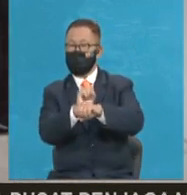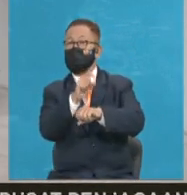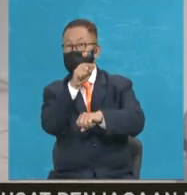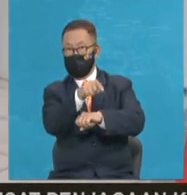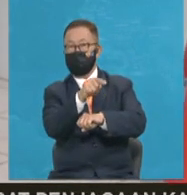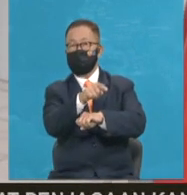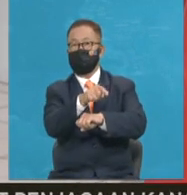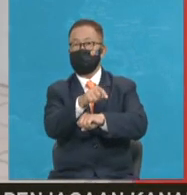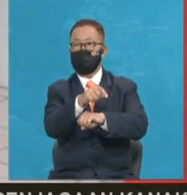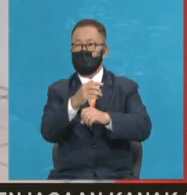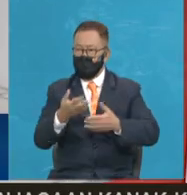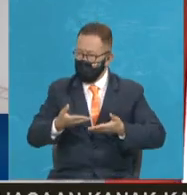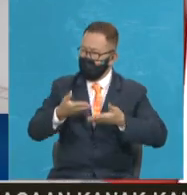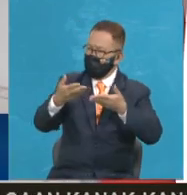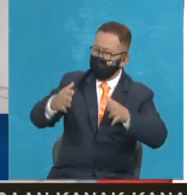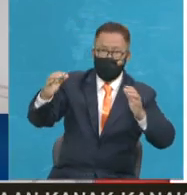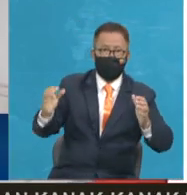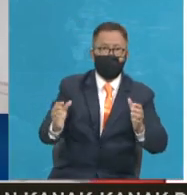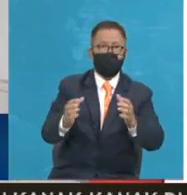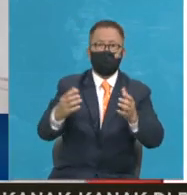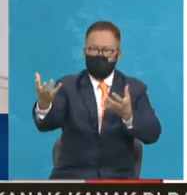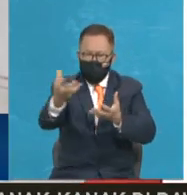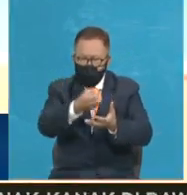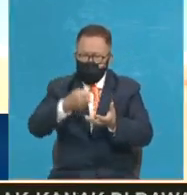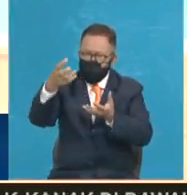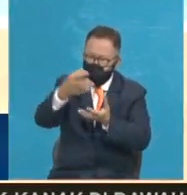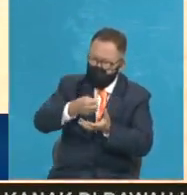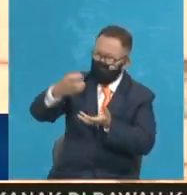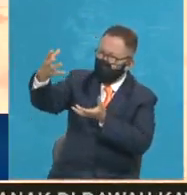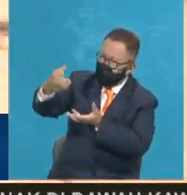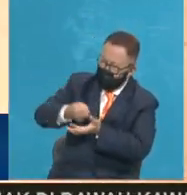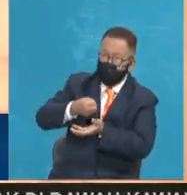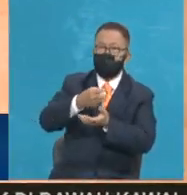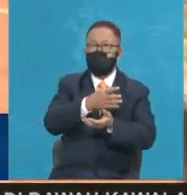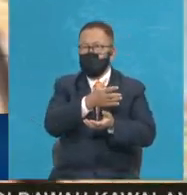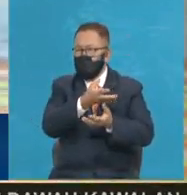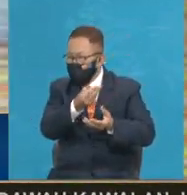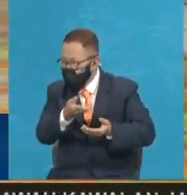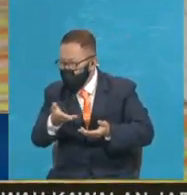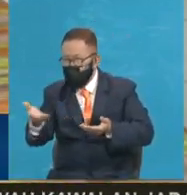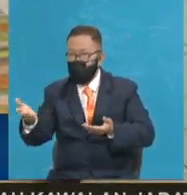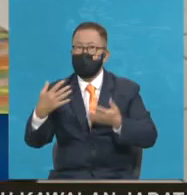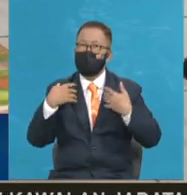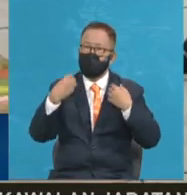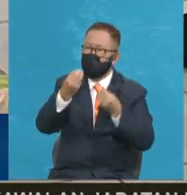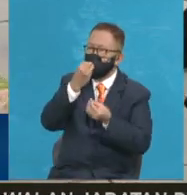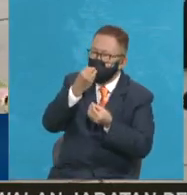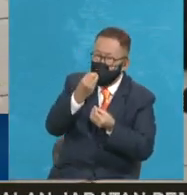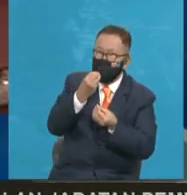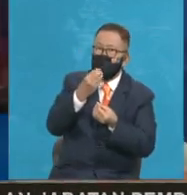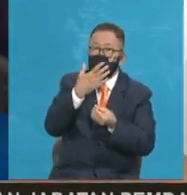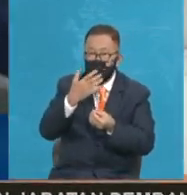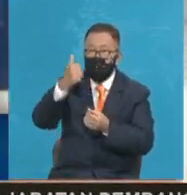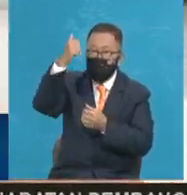upaya-upaya memberi peluang kepada orang ramai bagi mengumpulkan sumbangan berupa peralatan kebersihan kesehatan dan makanan bernutrisi